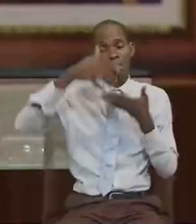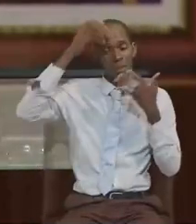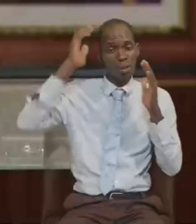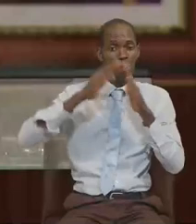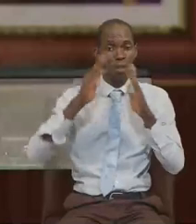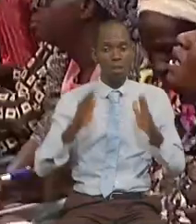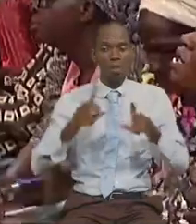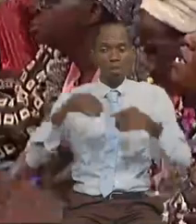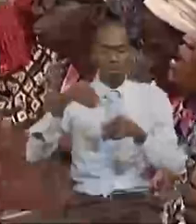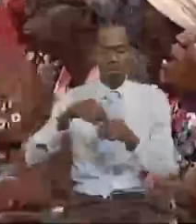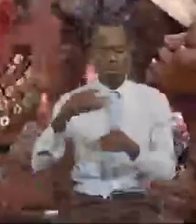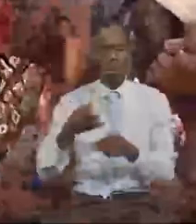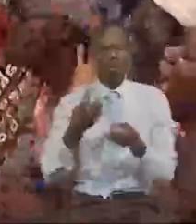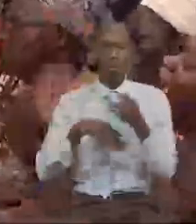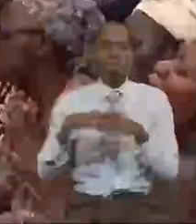ne va te nuire.